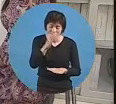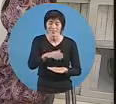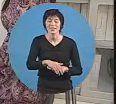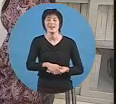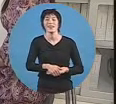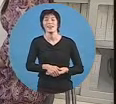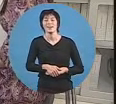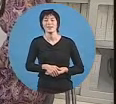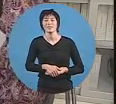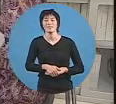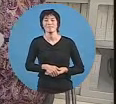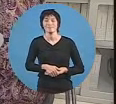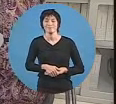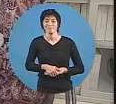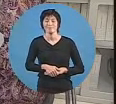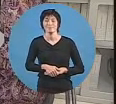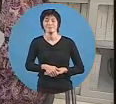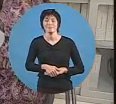がとうございました。